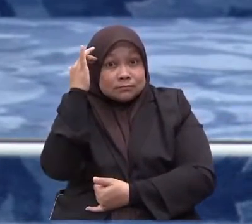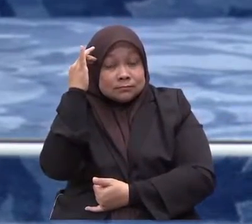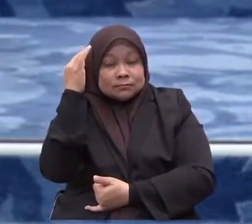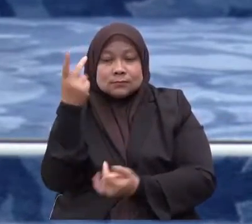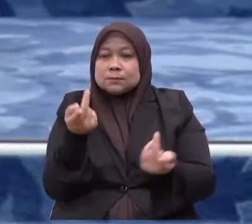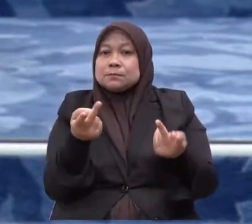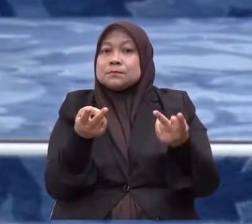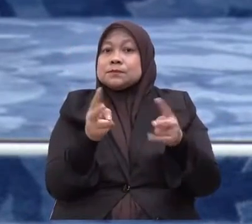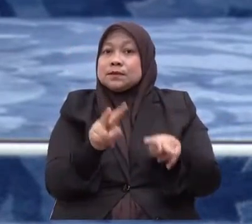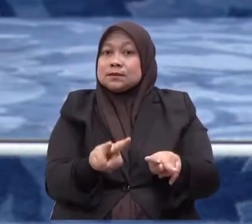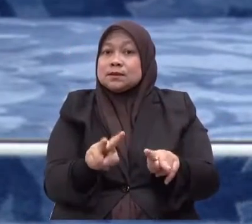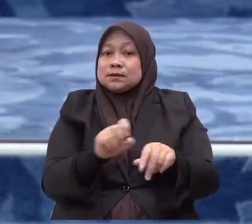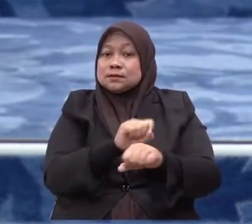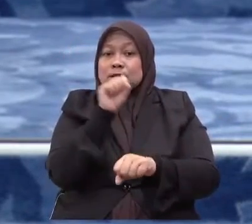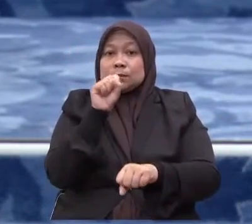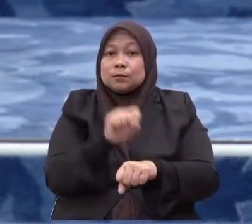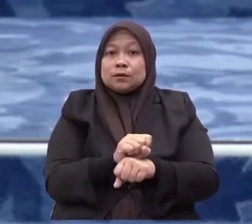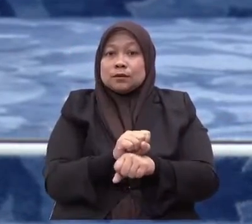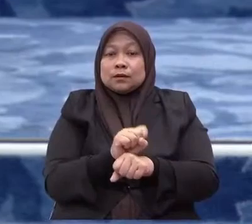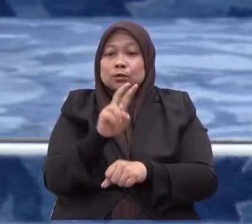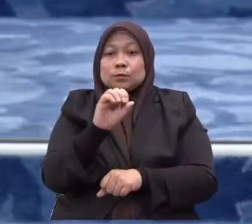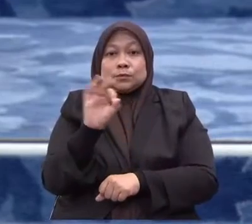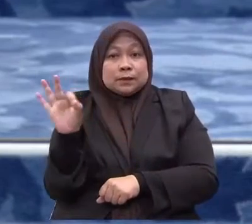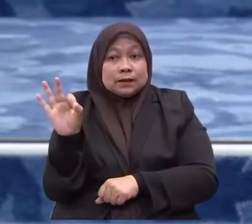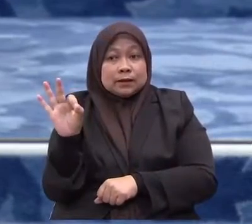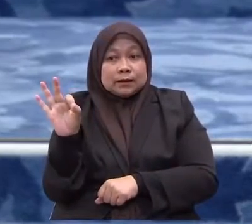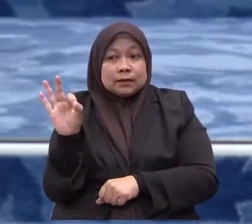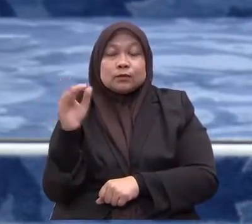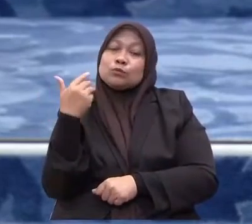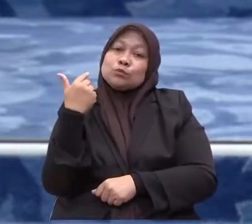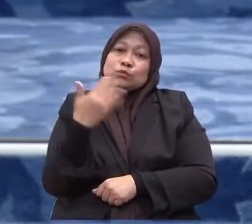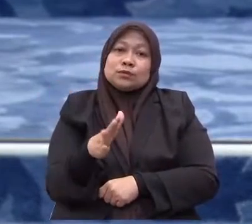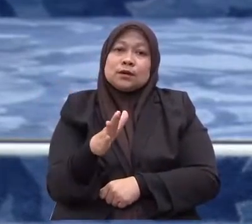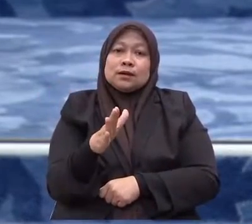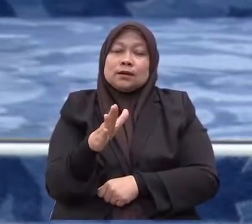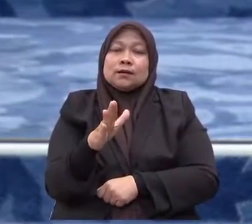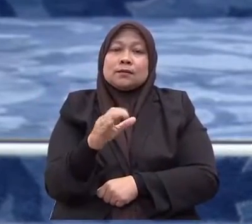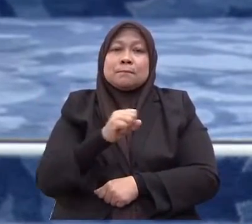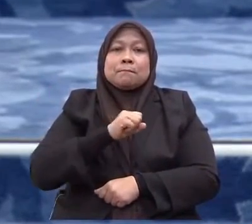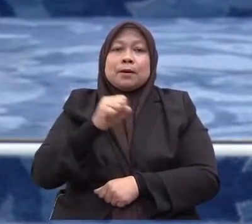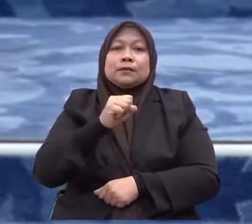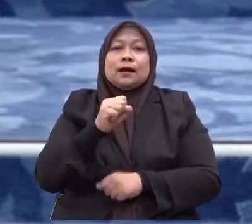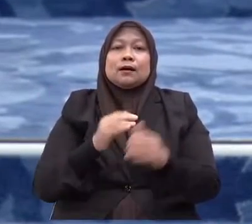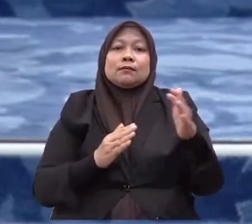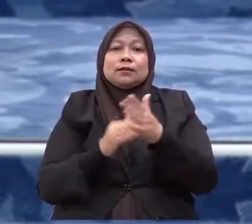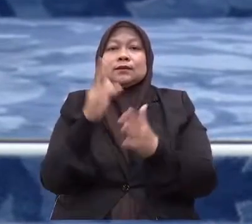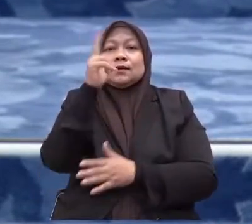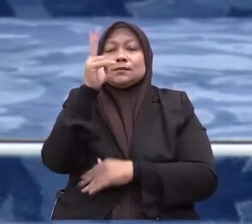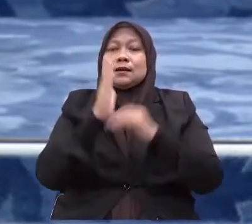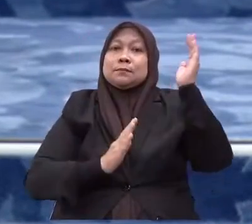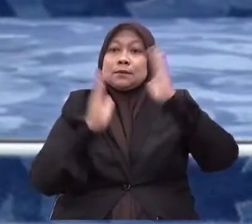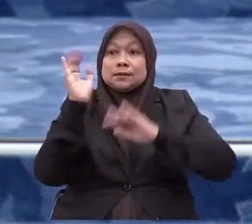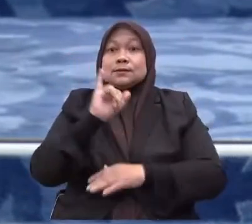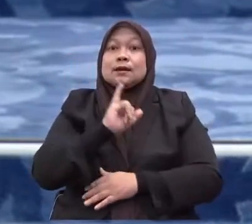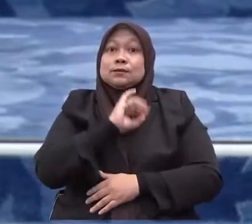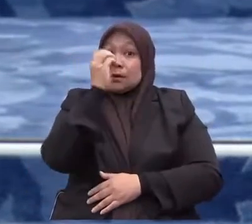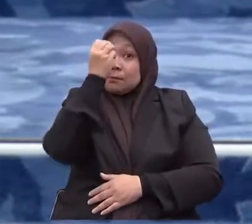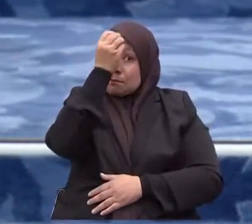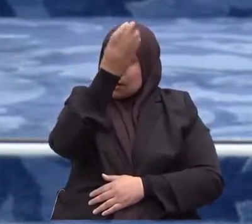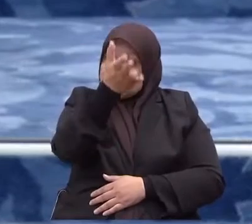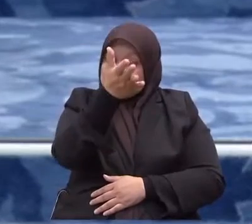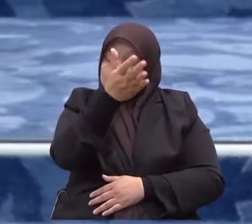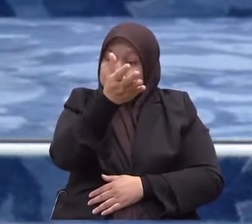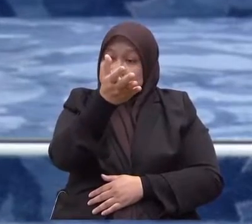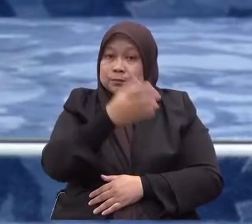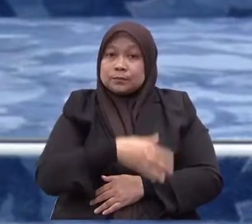perjanjian Singapura Republik Indonesia perjanjian 2009 itu telah dibantah oleh kerajaan Malaysia dan saya telah maklum